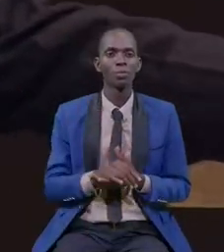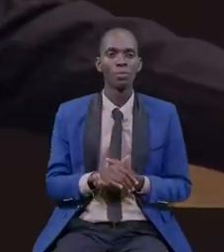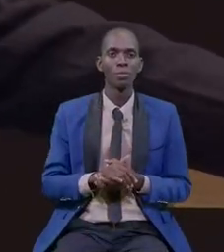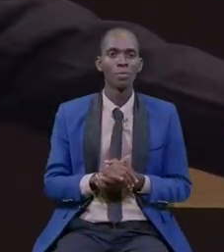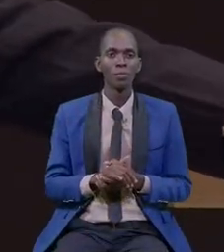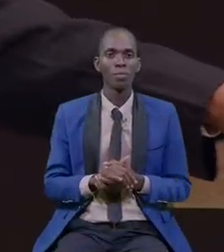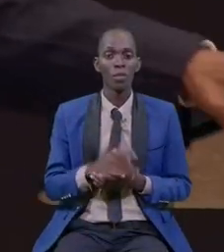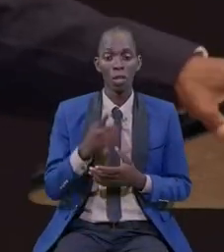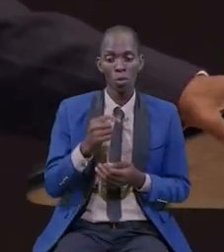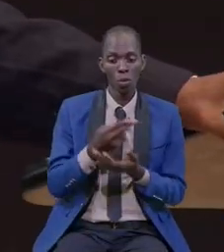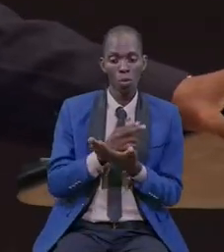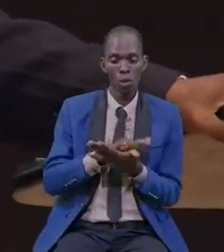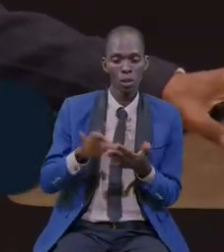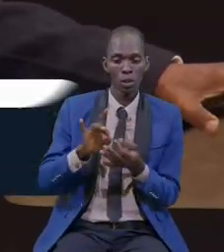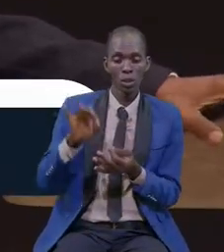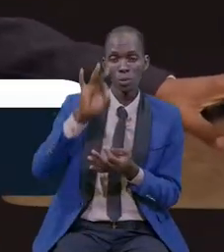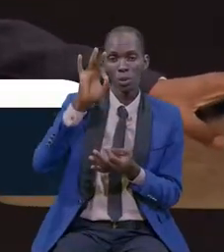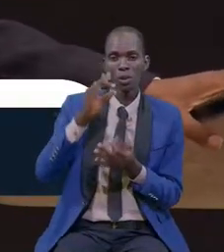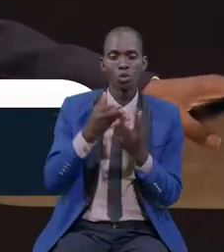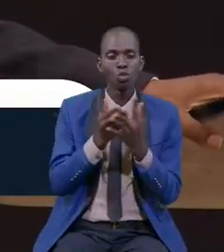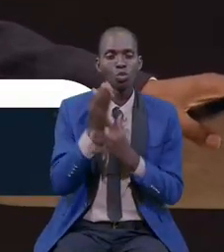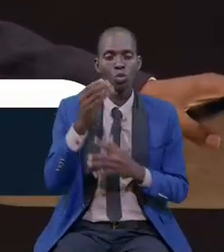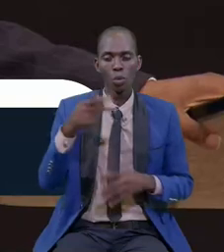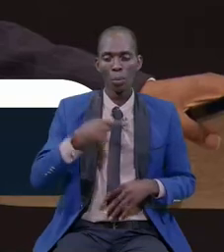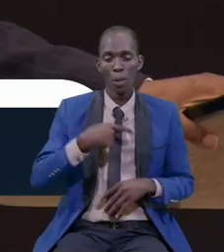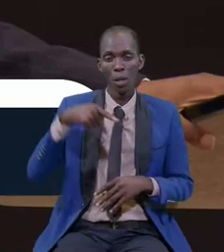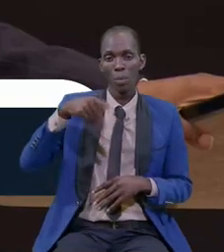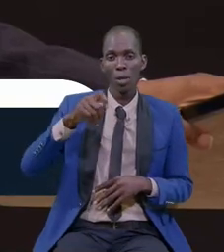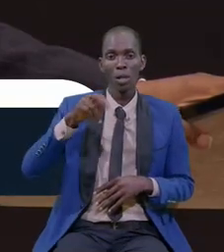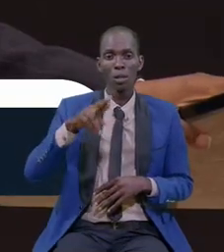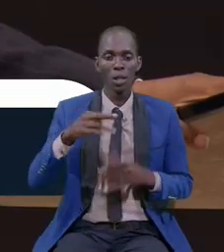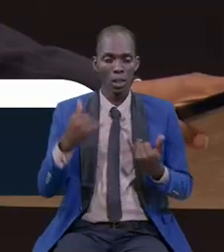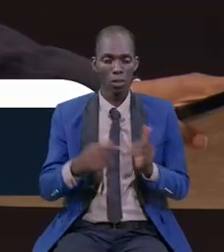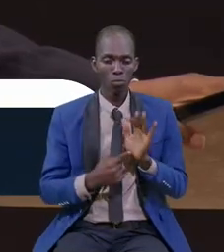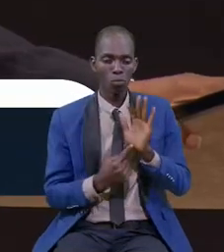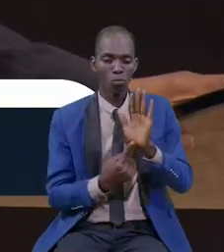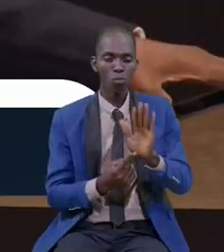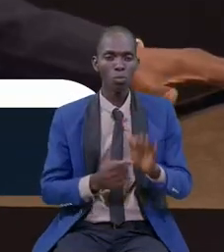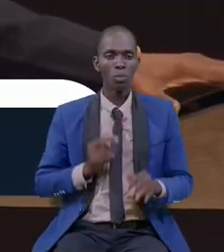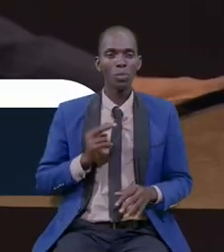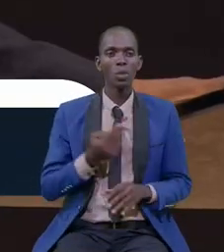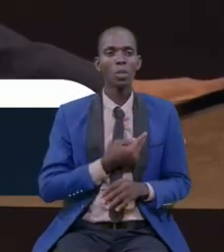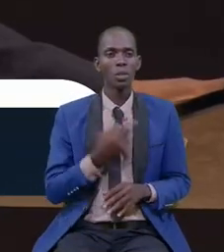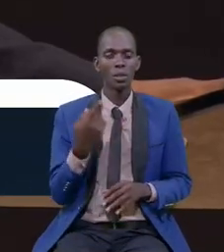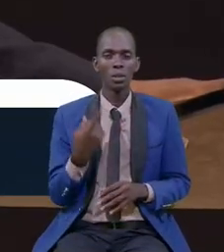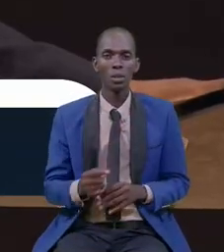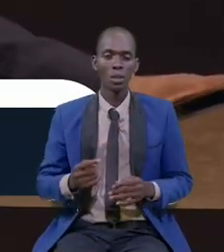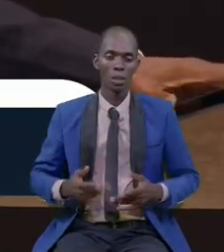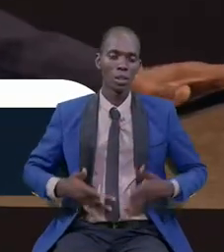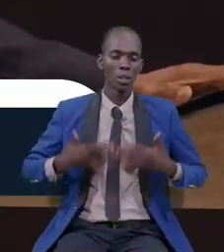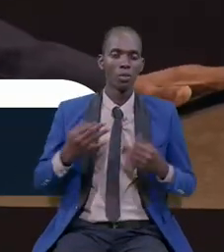21 l'Esprit de Dieu au travers de l'apôtre Pierre dit ce qui suit et c'est à